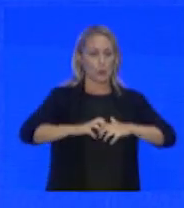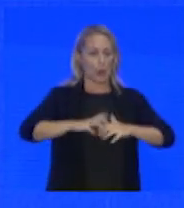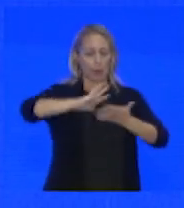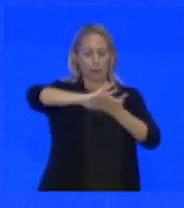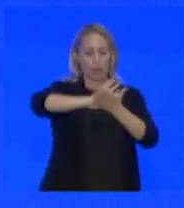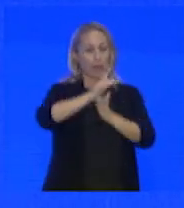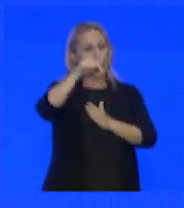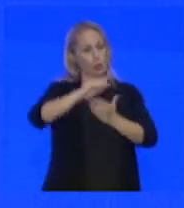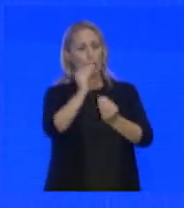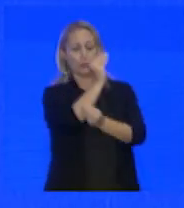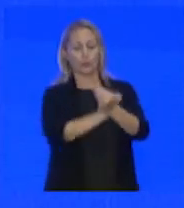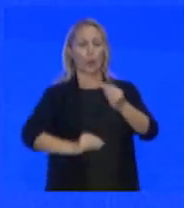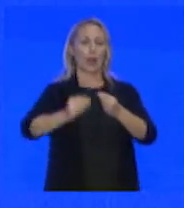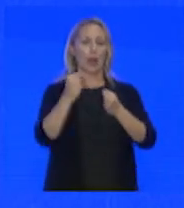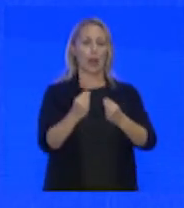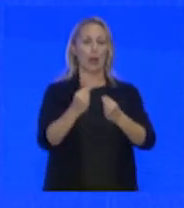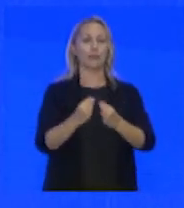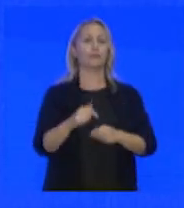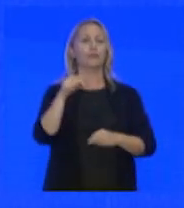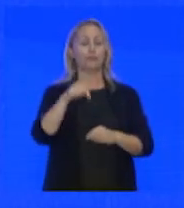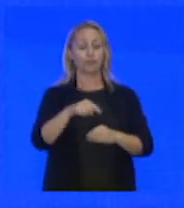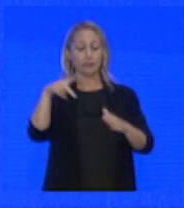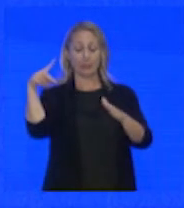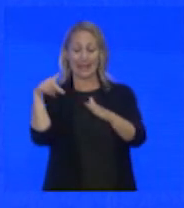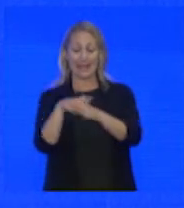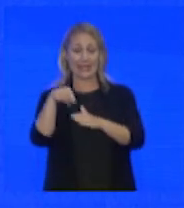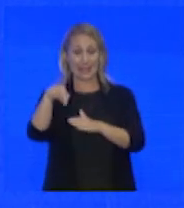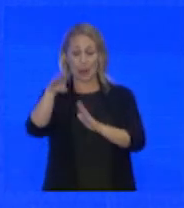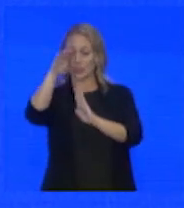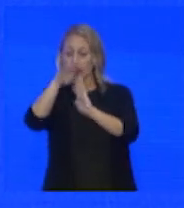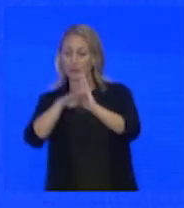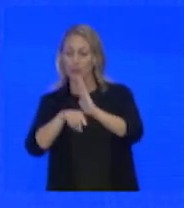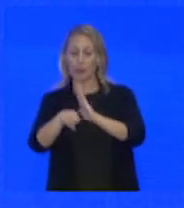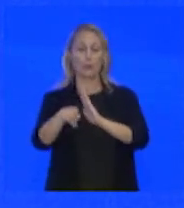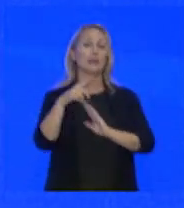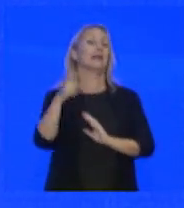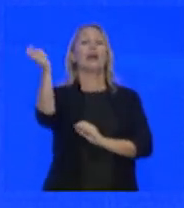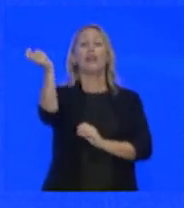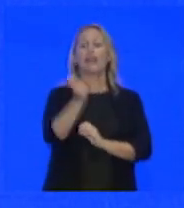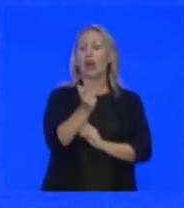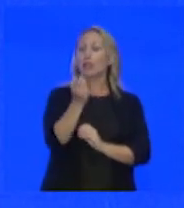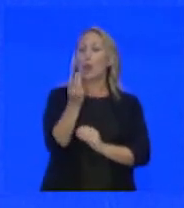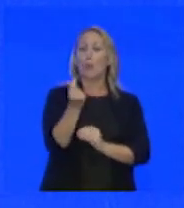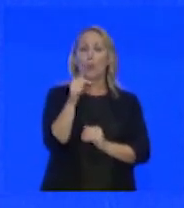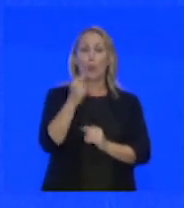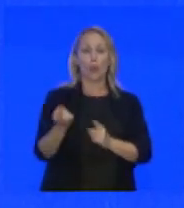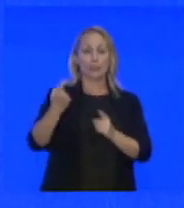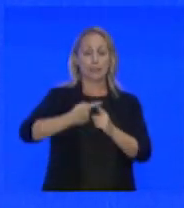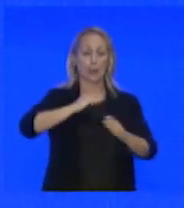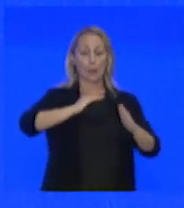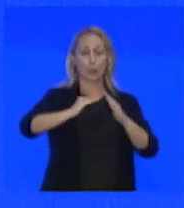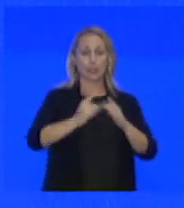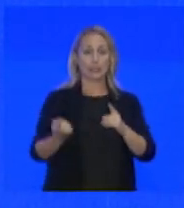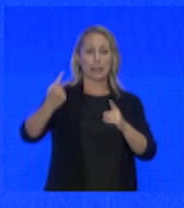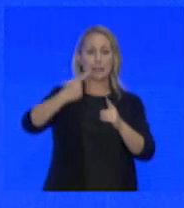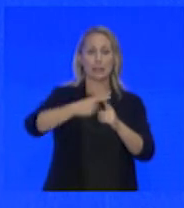Βελτιώνει τους ισολογισμούς των τραπεζών, πολλαπλασιάζοντας την αξία των δανείων με εξασφάλιση στα χαρτοφυλάκια τους και βελτιώνει φυσικά την